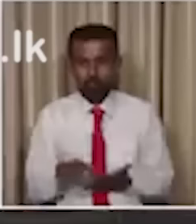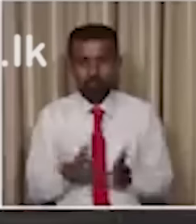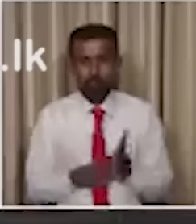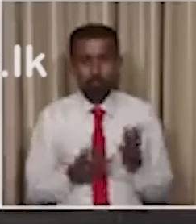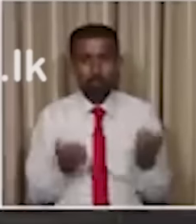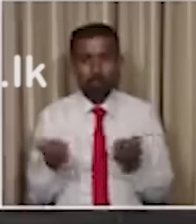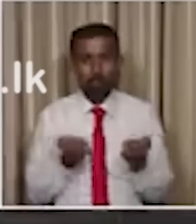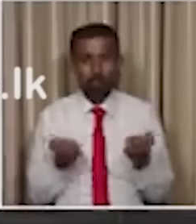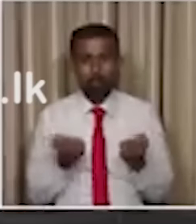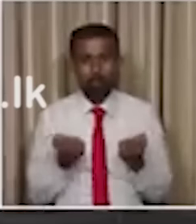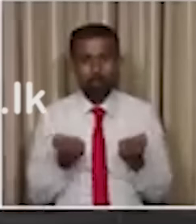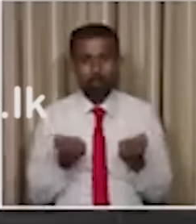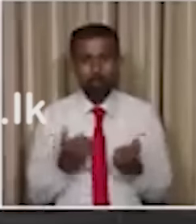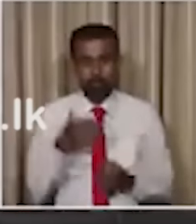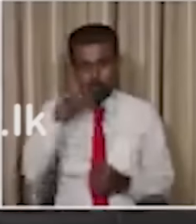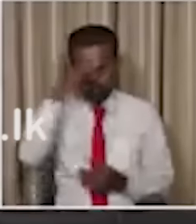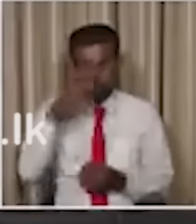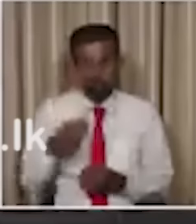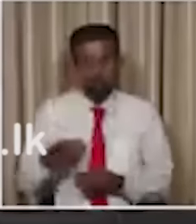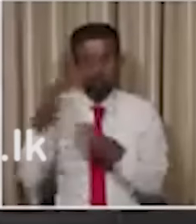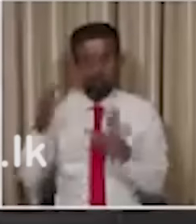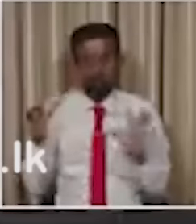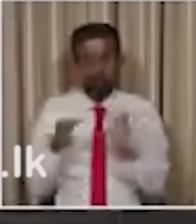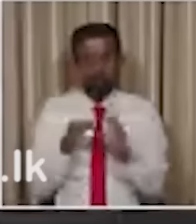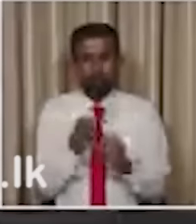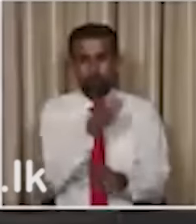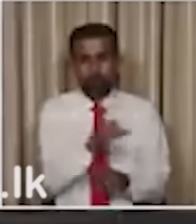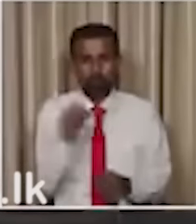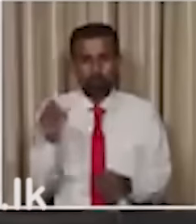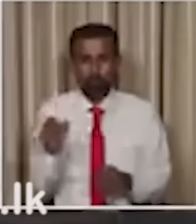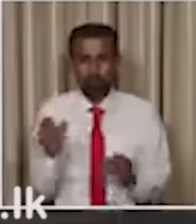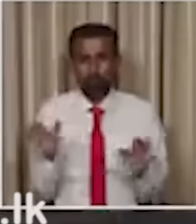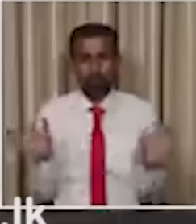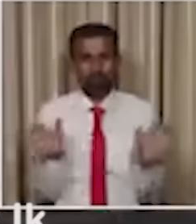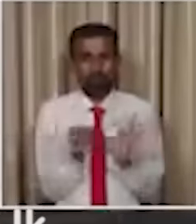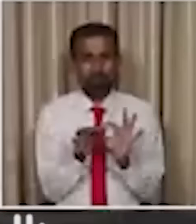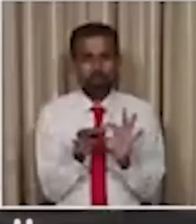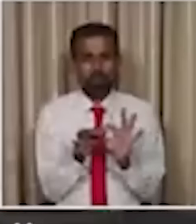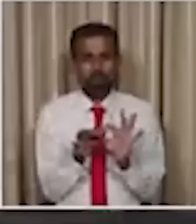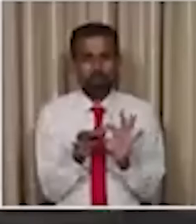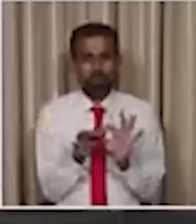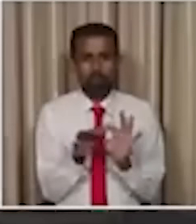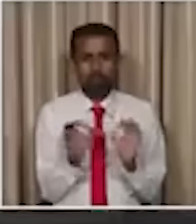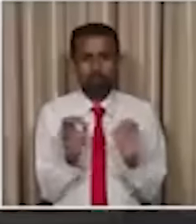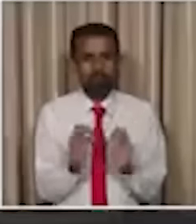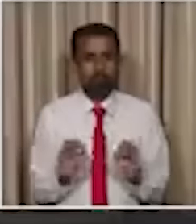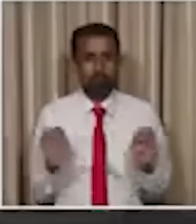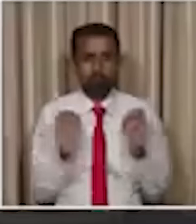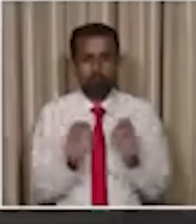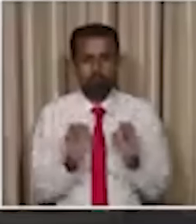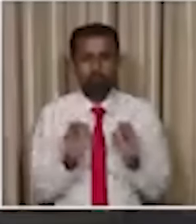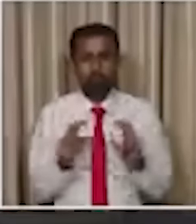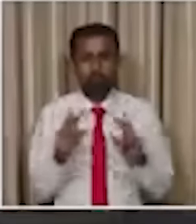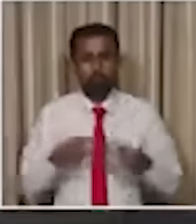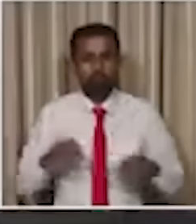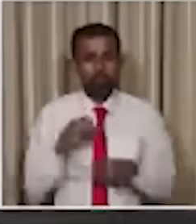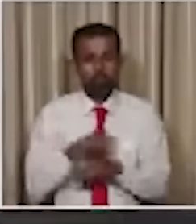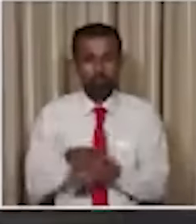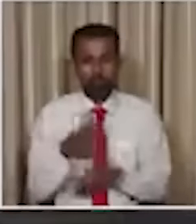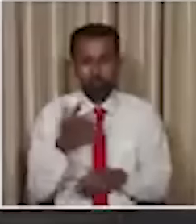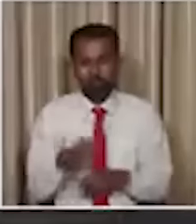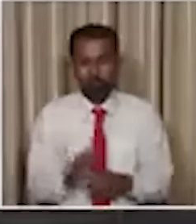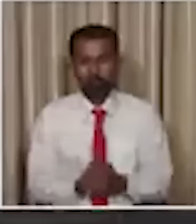රථය හා පාස්කු ප්‍රහාරයට සම්බන්ධ සැකකරුවන්ට කිසිම සම්බන්ධතාවයක් නොමැති බව එම විමර්ශනයේදී අනාවරණය